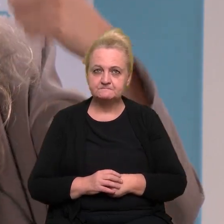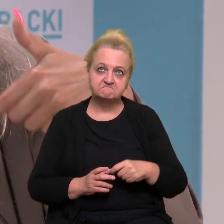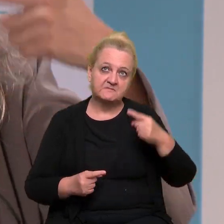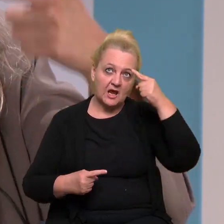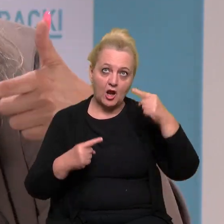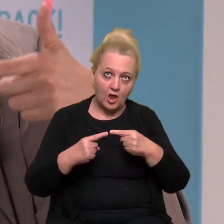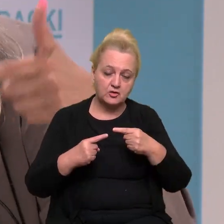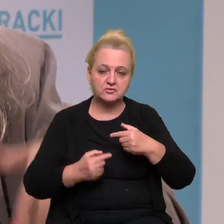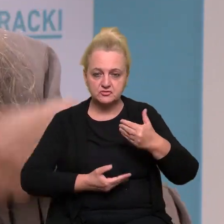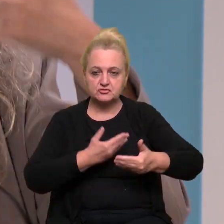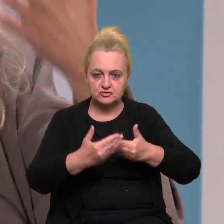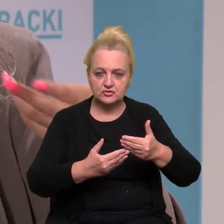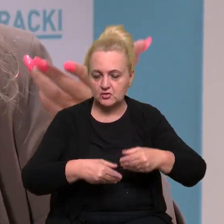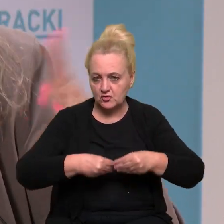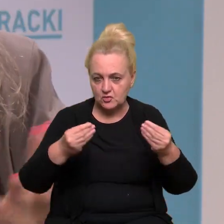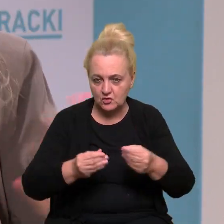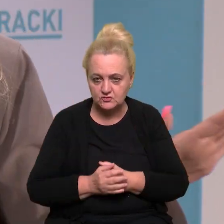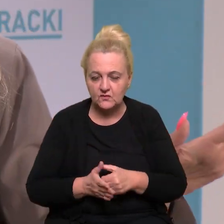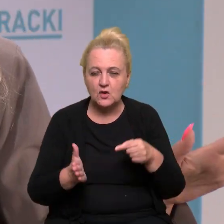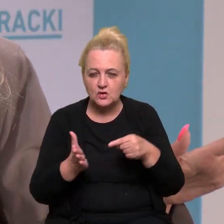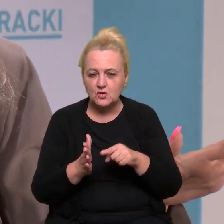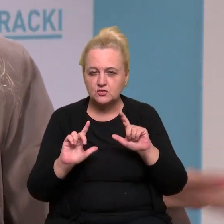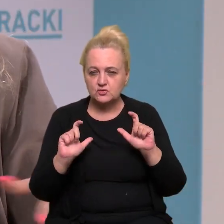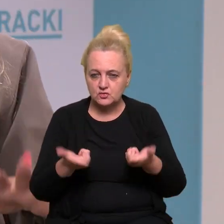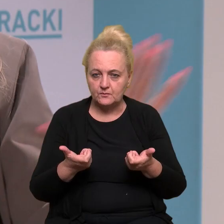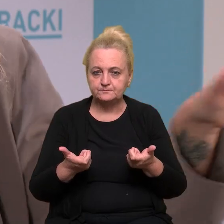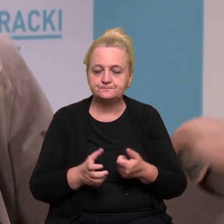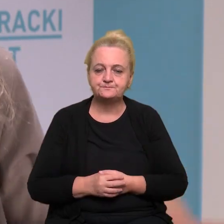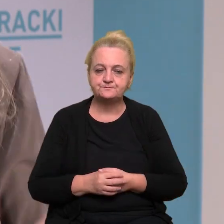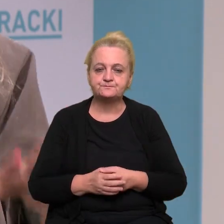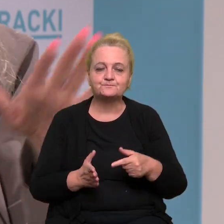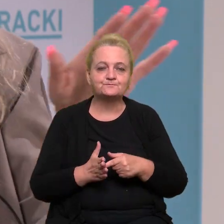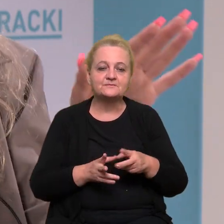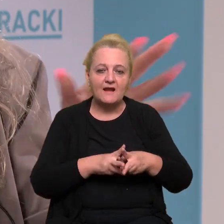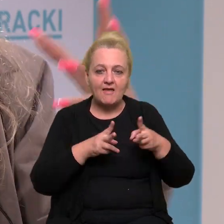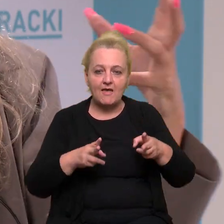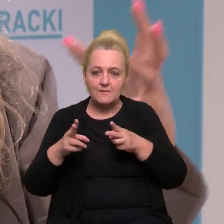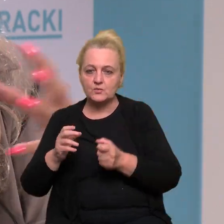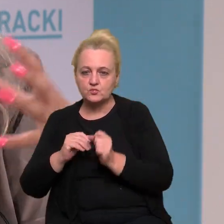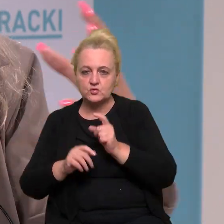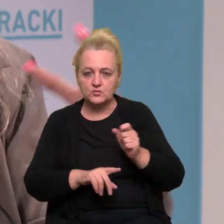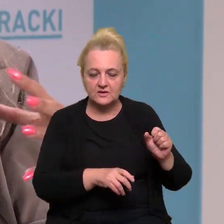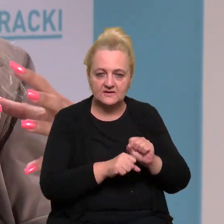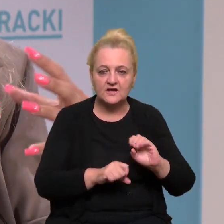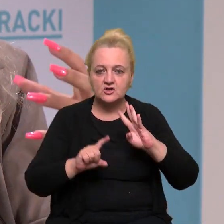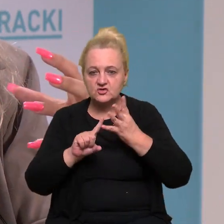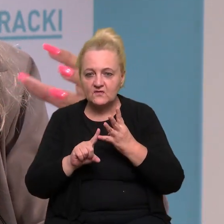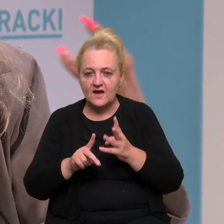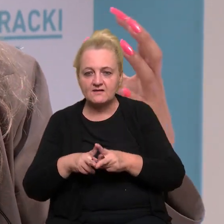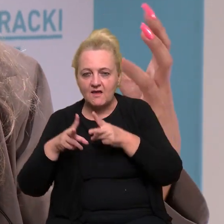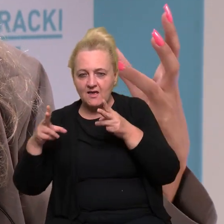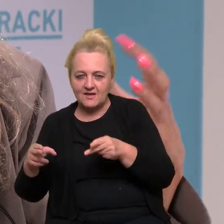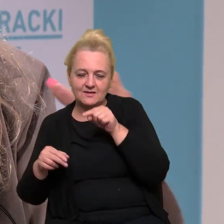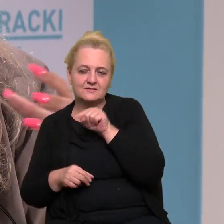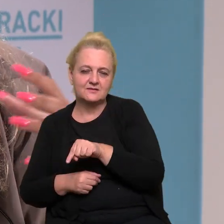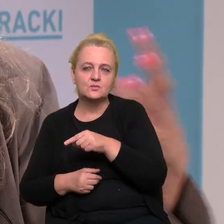logiczna konsekwencja rozwoju i tego, że te fale się pojawiają. Czwarta fala bardzo